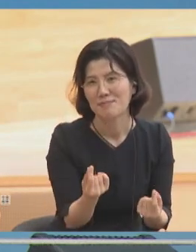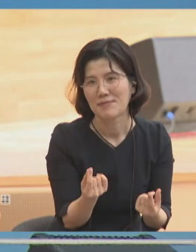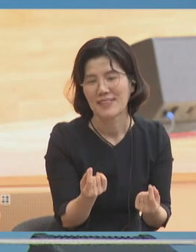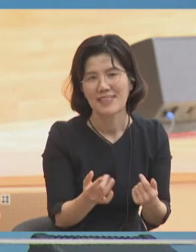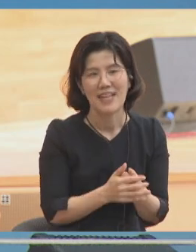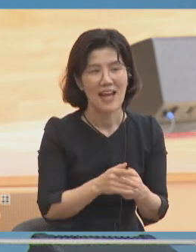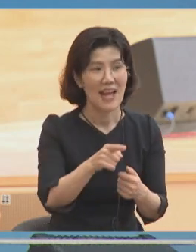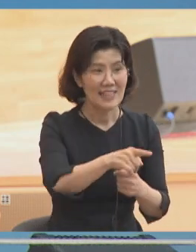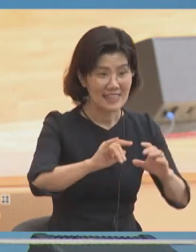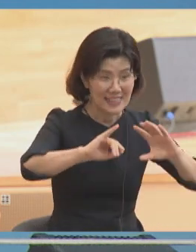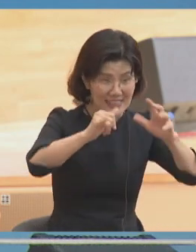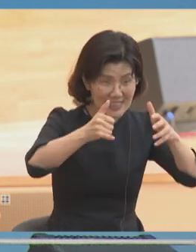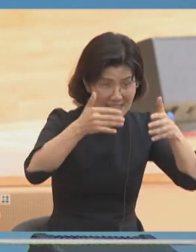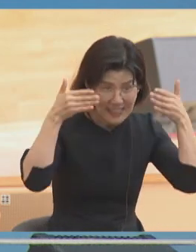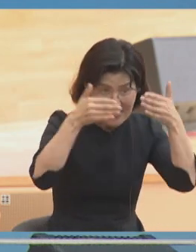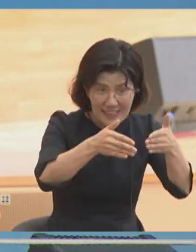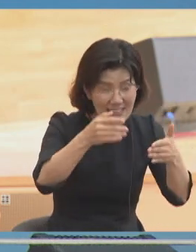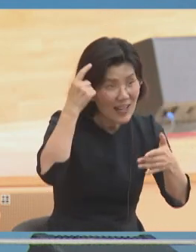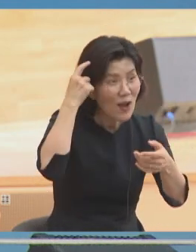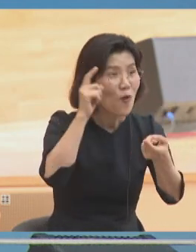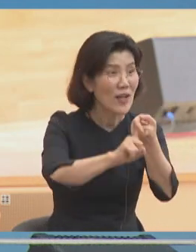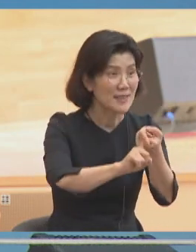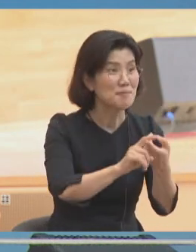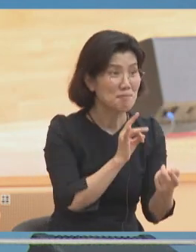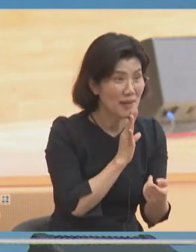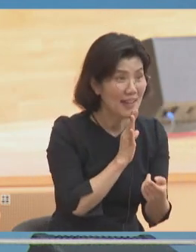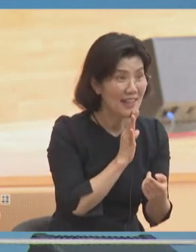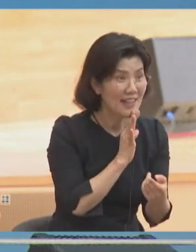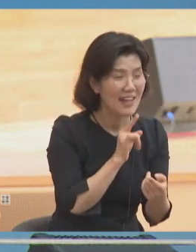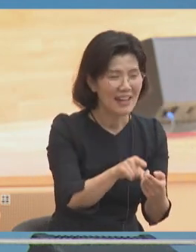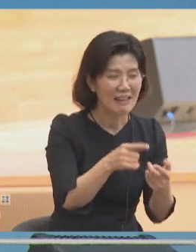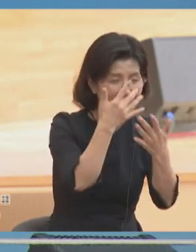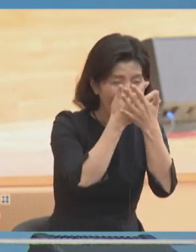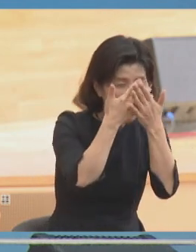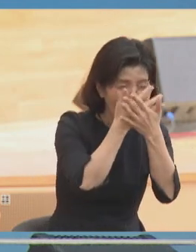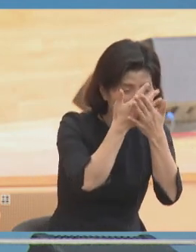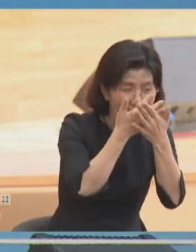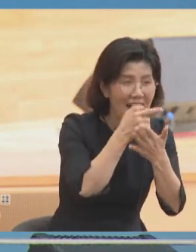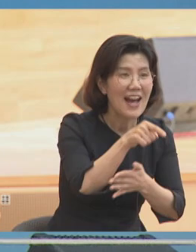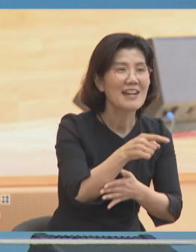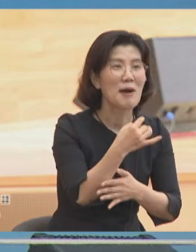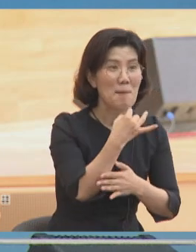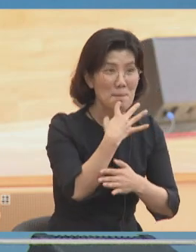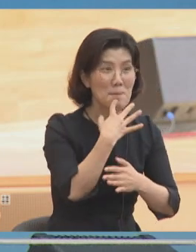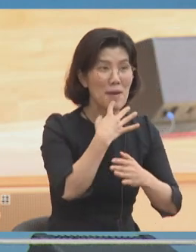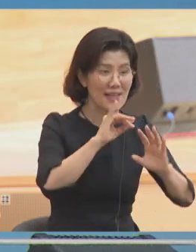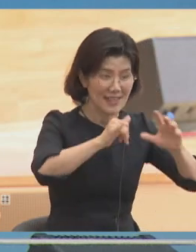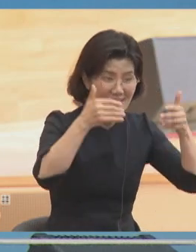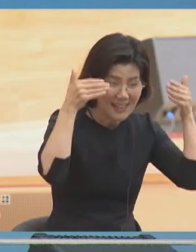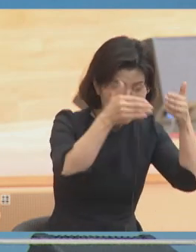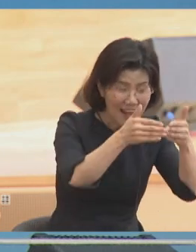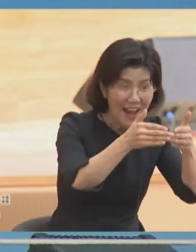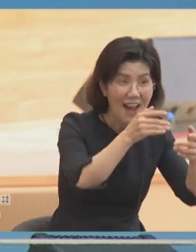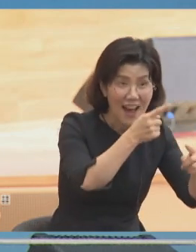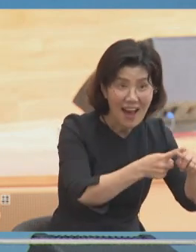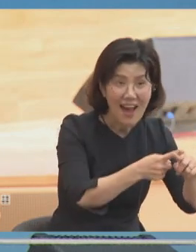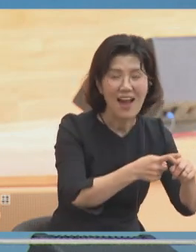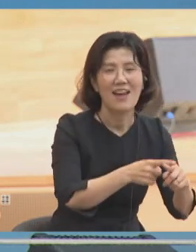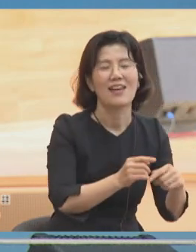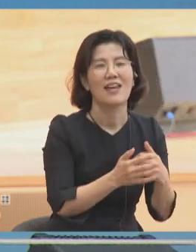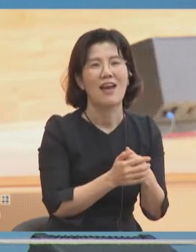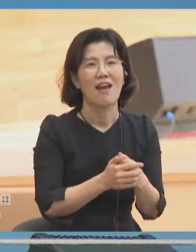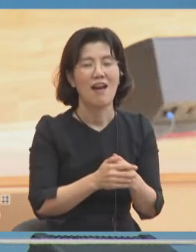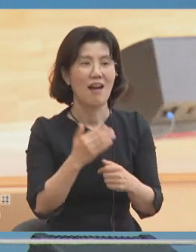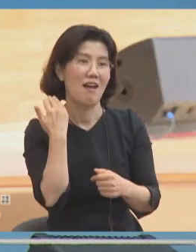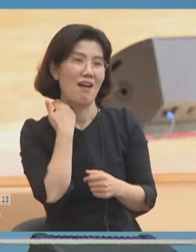땅에 보이는 것에만 관심을 두고 살다가이 땅에 불확실한 것에만 우리가 애를 쓰고 살다가 어느 순간